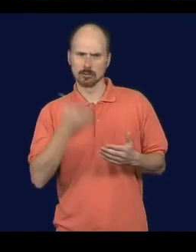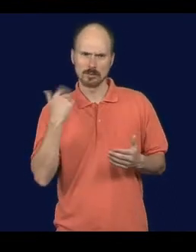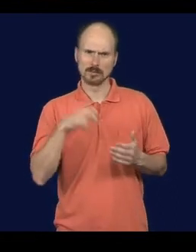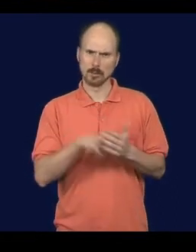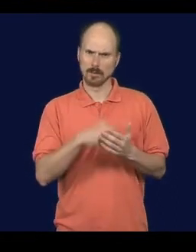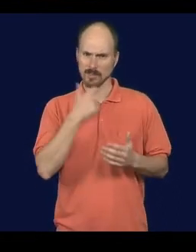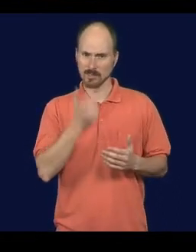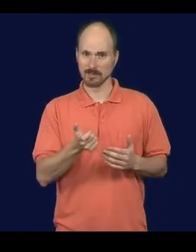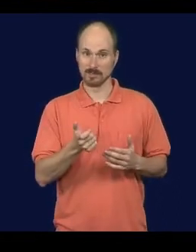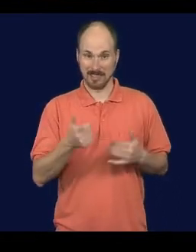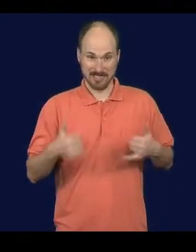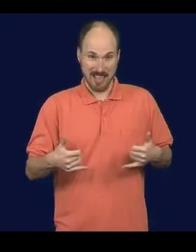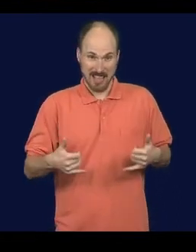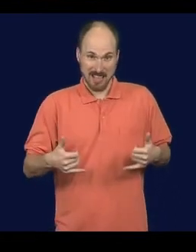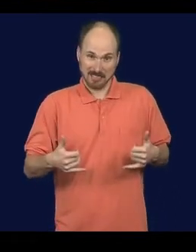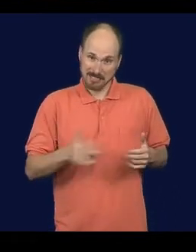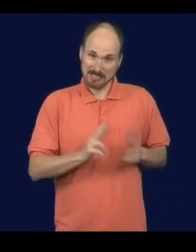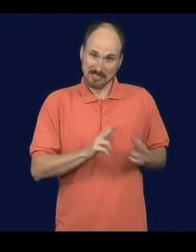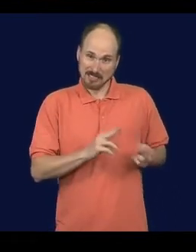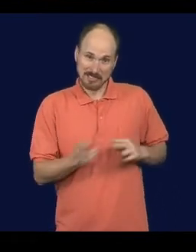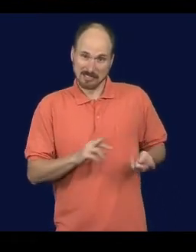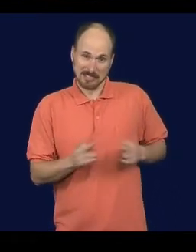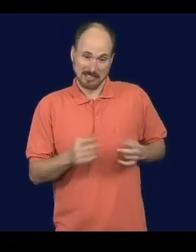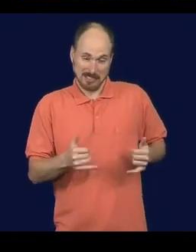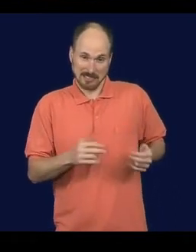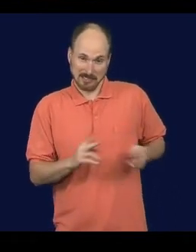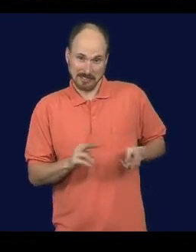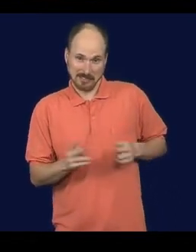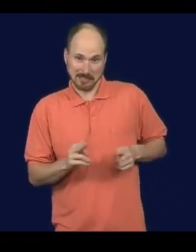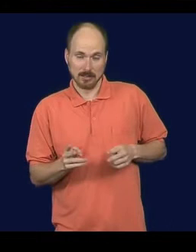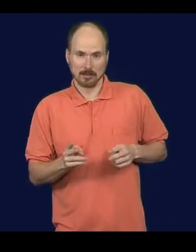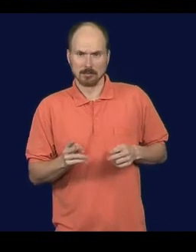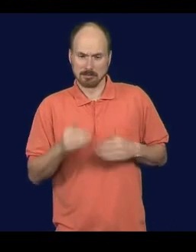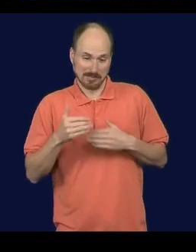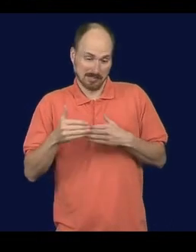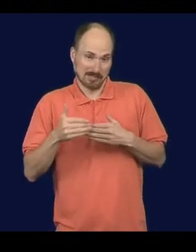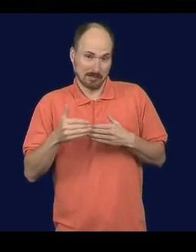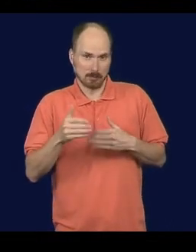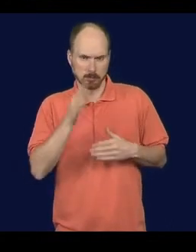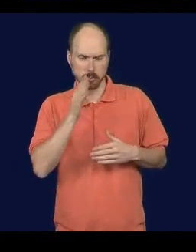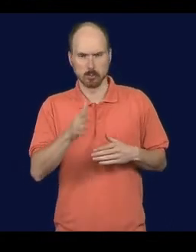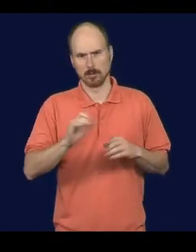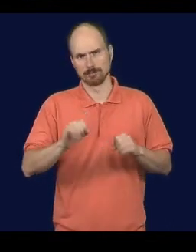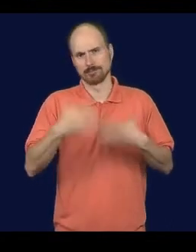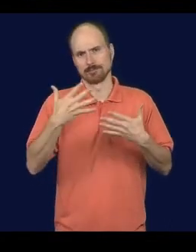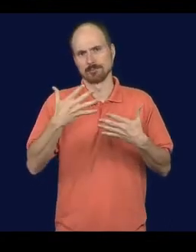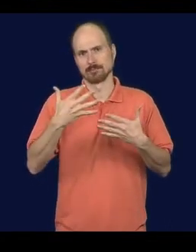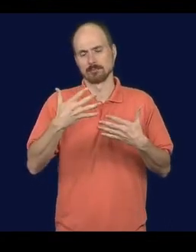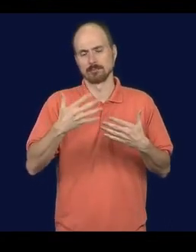Tak děkuju za dotaz, za odpověď. Ještě někdo se chce zeptat? Ano, pardon.